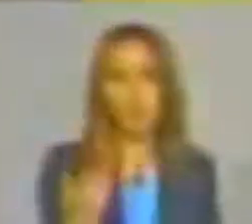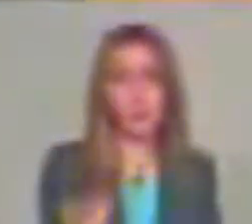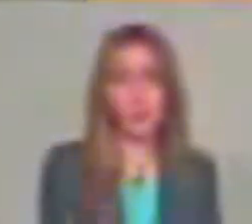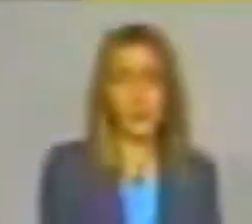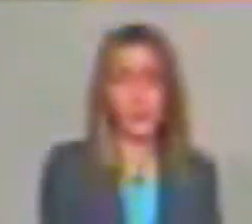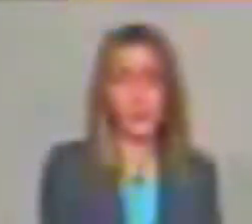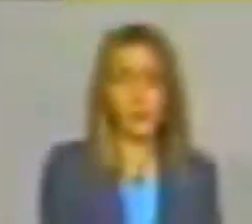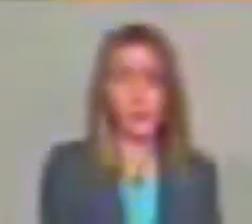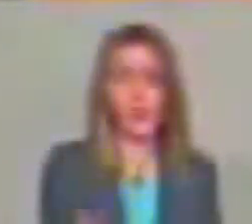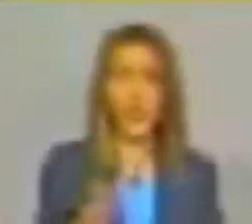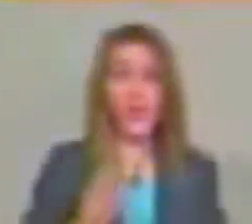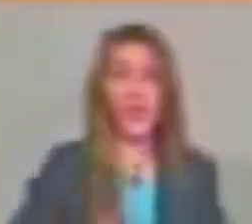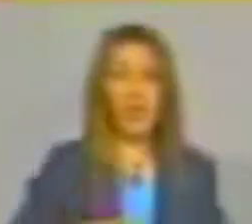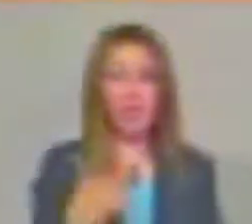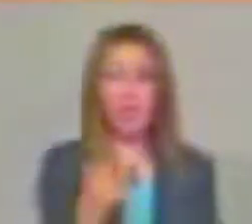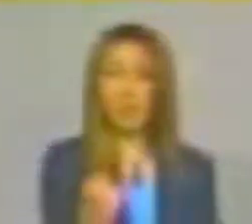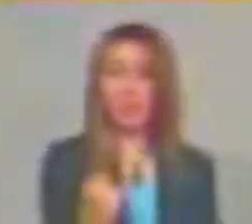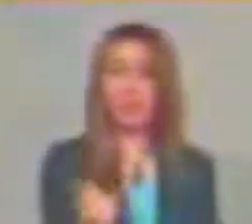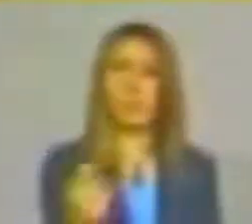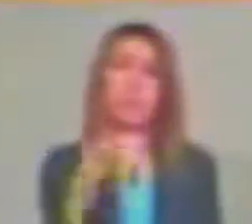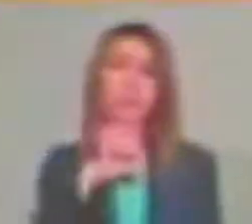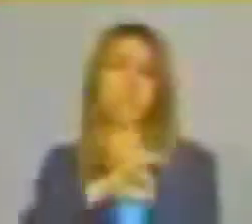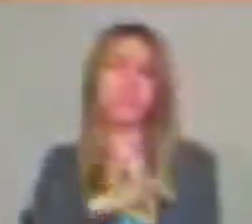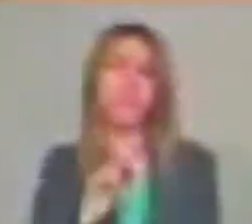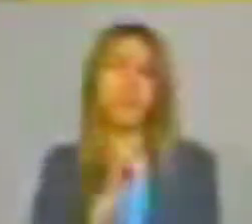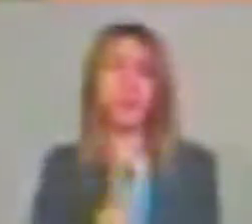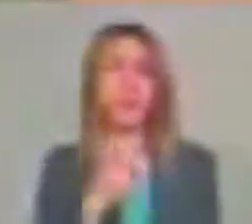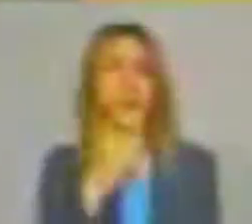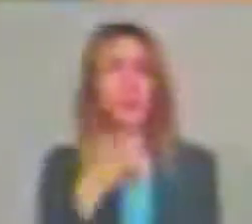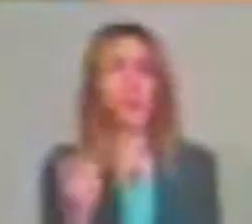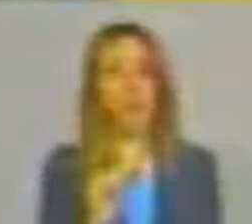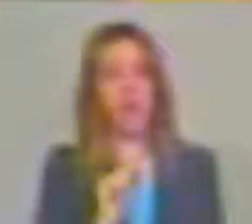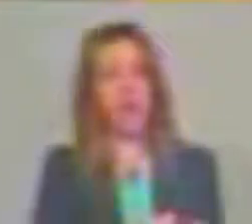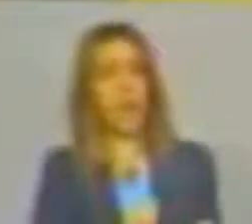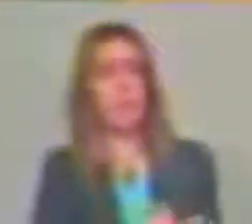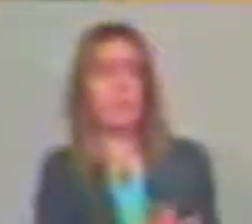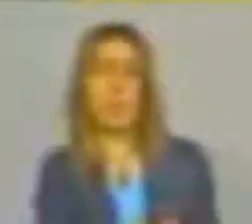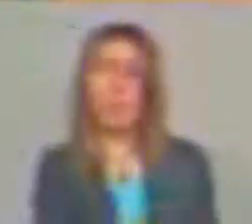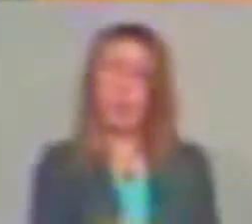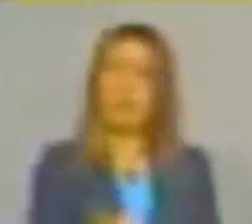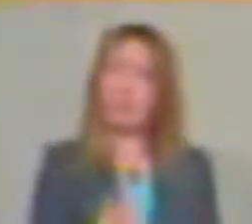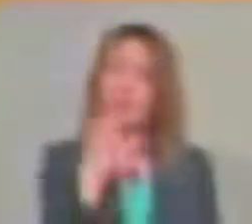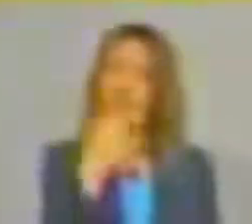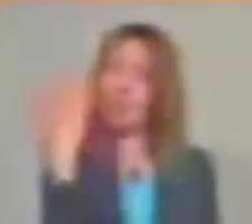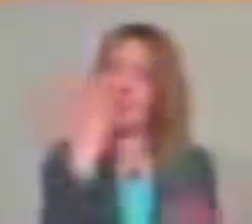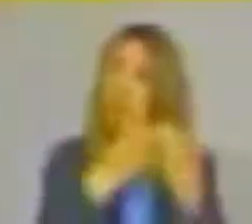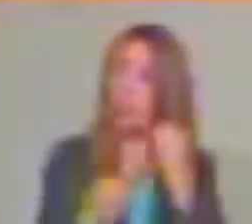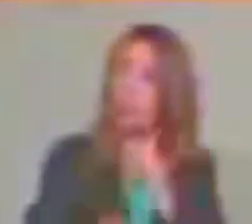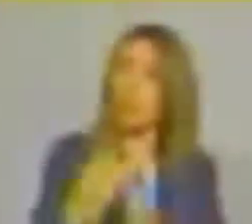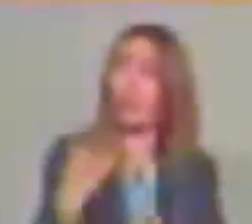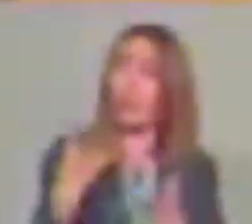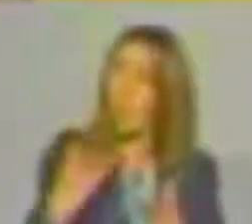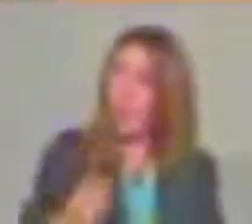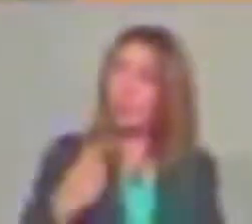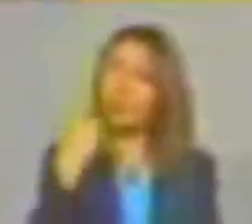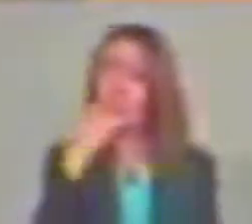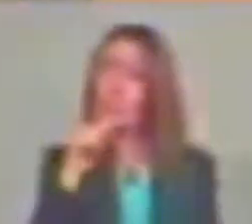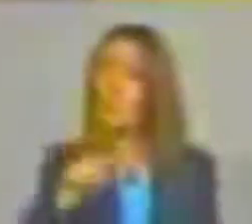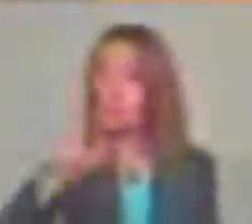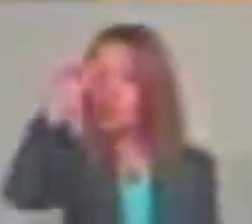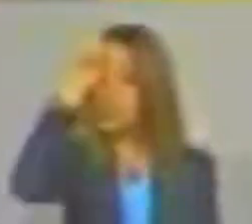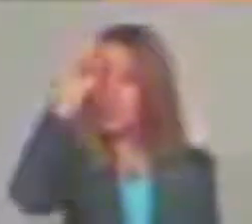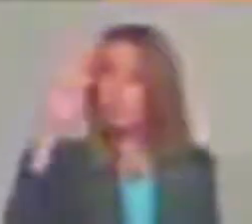Bir daha söylüyorum. Elinize 3 kuruş para geçti. 3 tane gazeteniz oldu. 2 tane televizyonunuz oldu diye bu